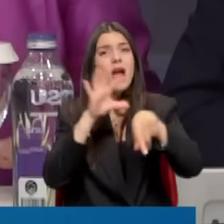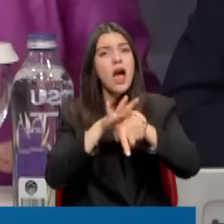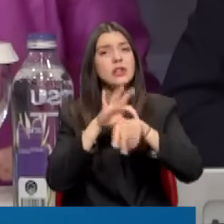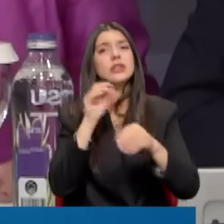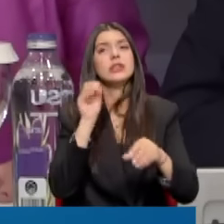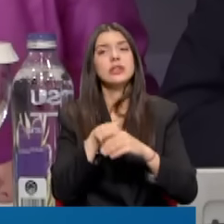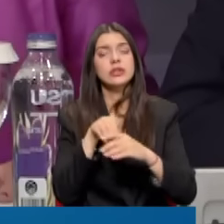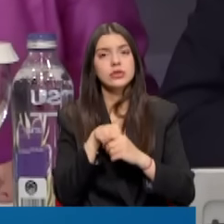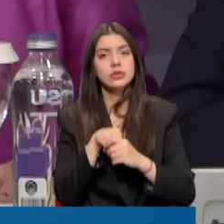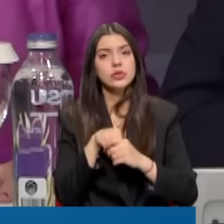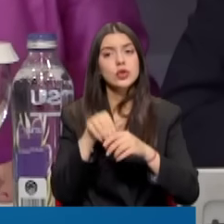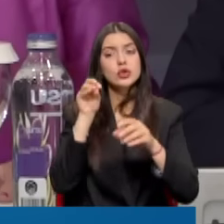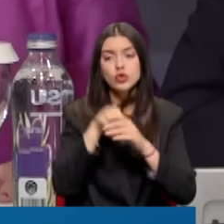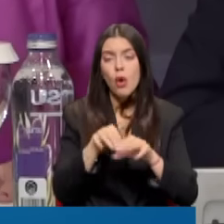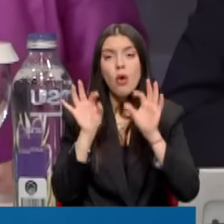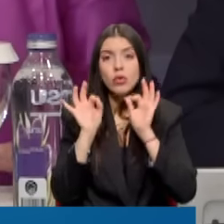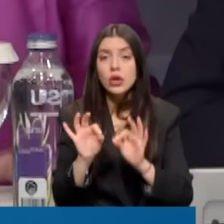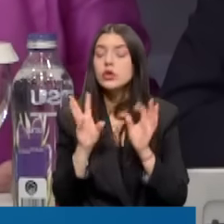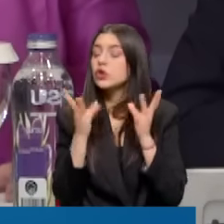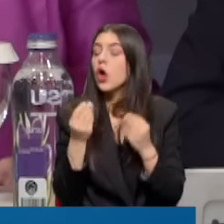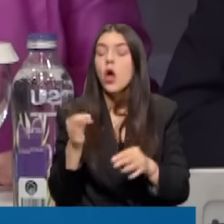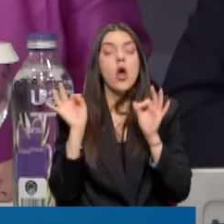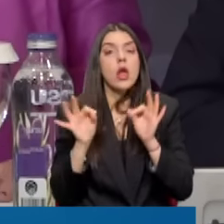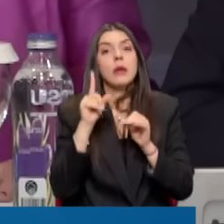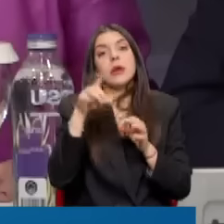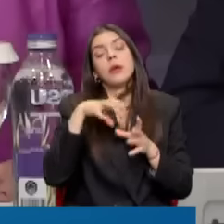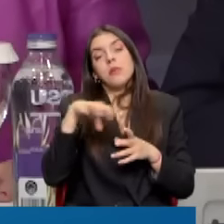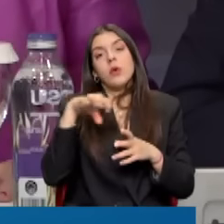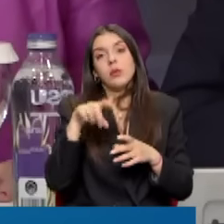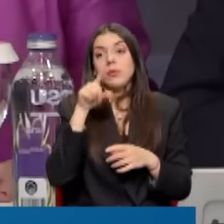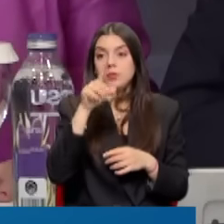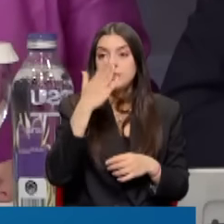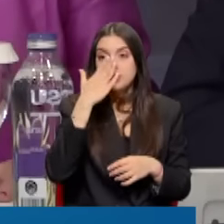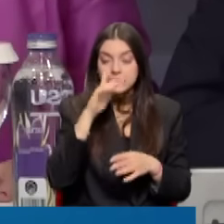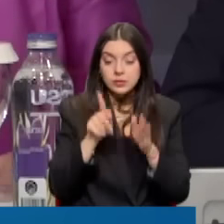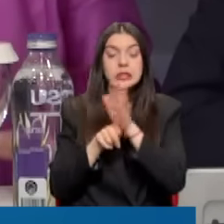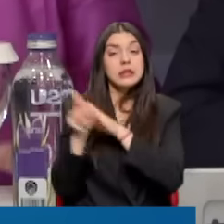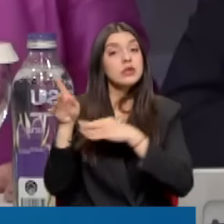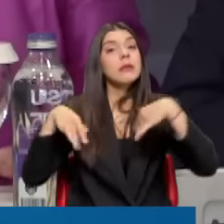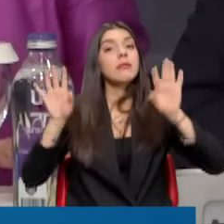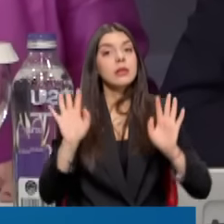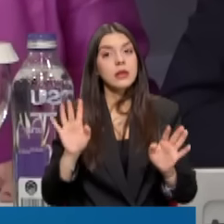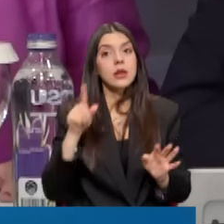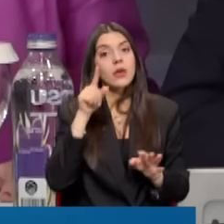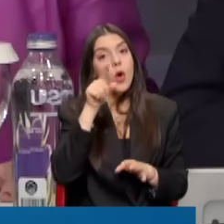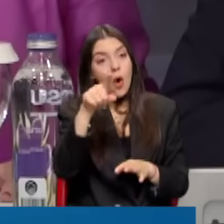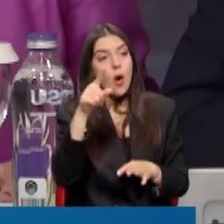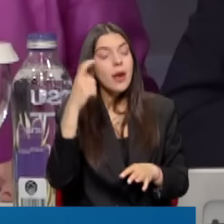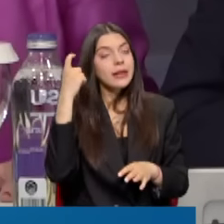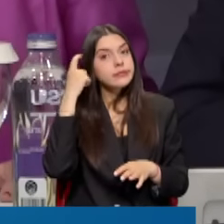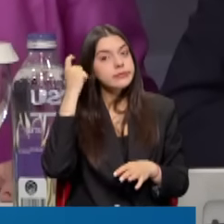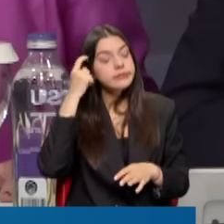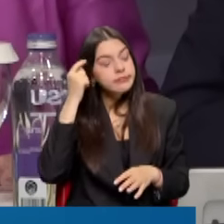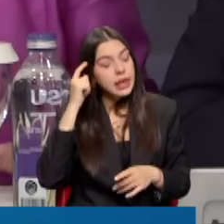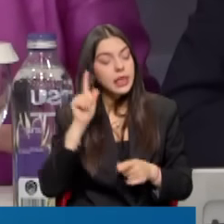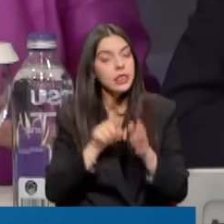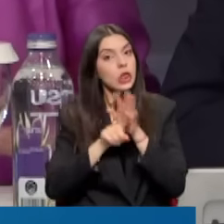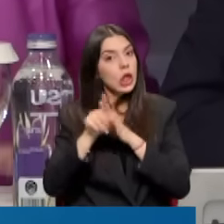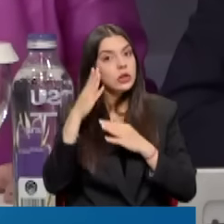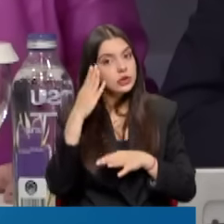Eee son derece önemli bir Kriter Bu sadece büyüme gelişme ile ilişkili değil bu nörolojik gelişimle